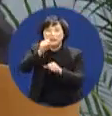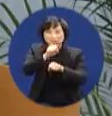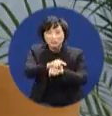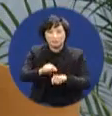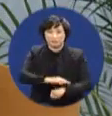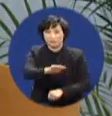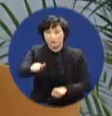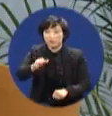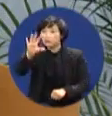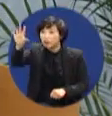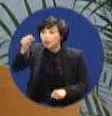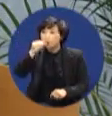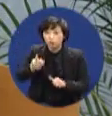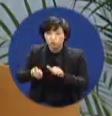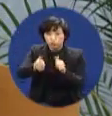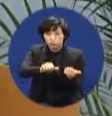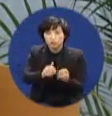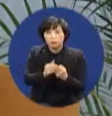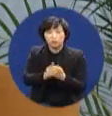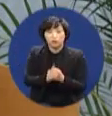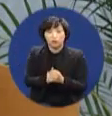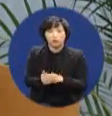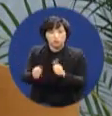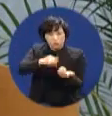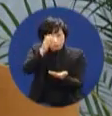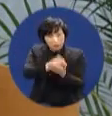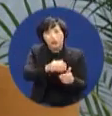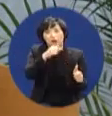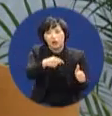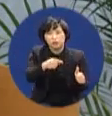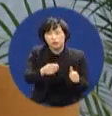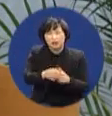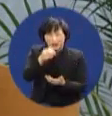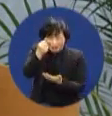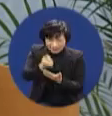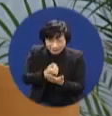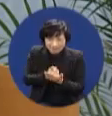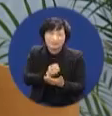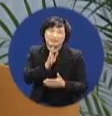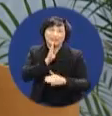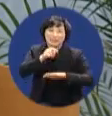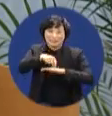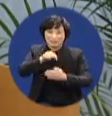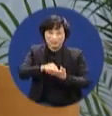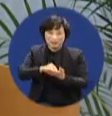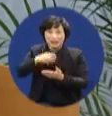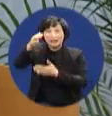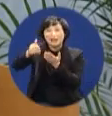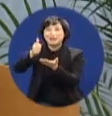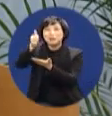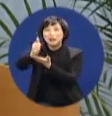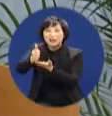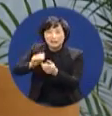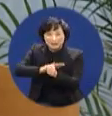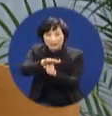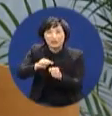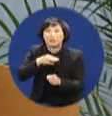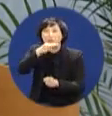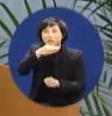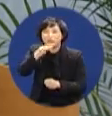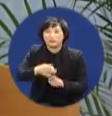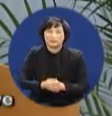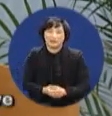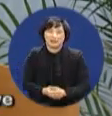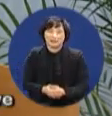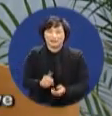우리가 먹어서는 죽으니까 죽지 말라고 일러주는 애절하고 진실한 사랑의 목소리.